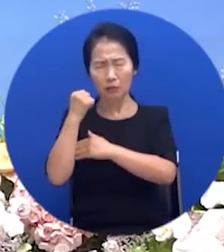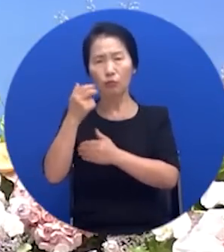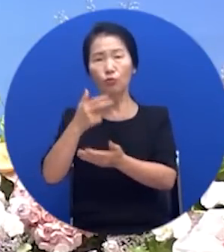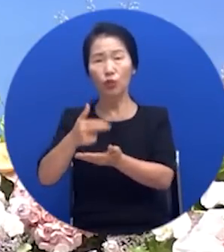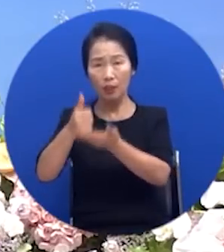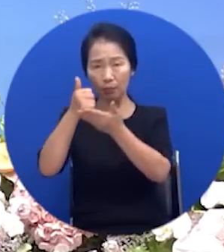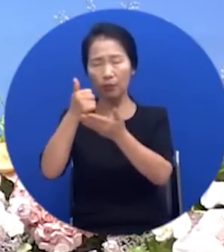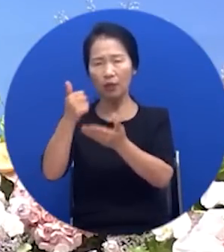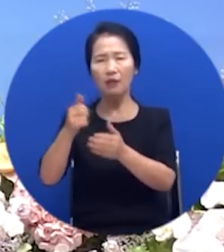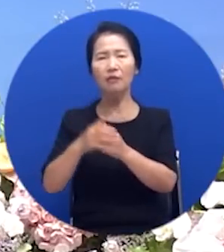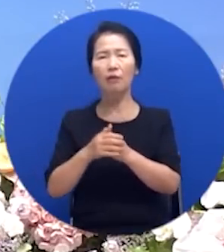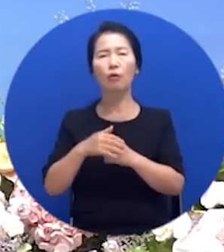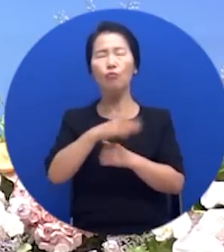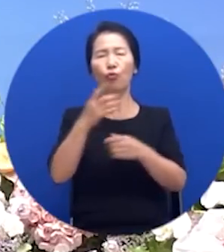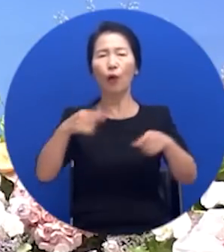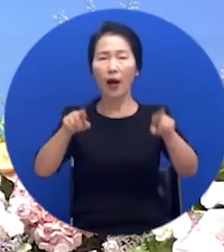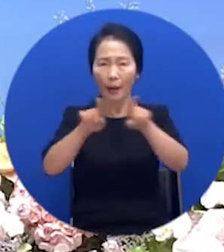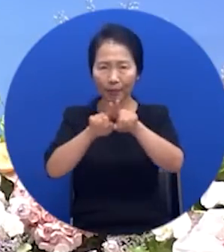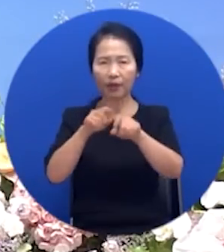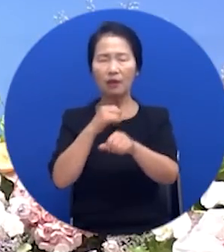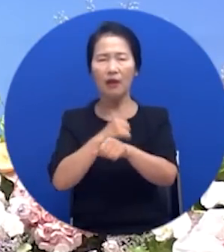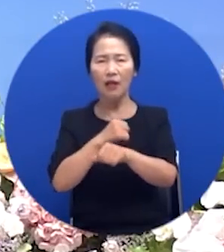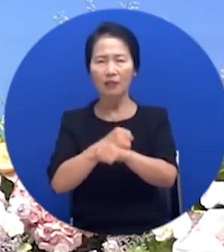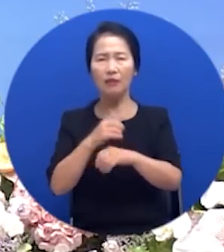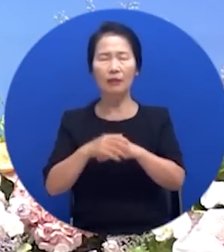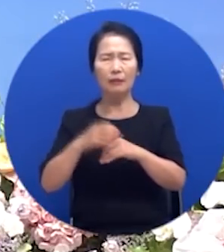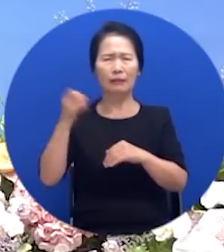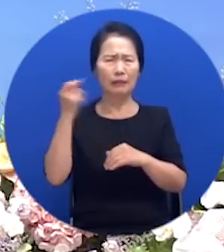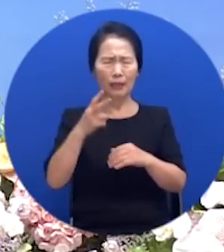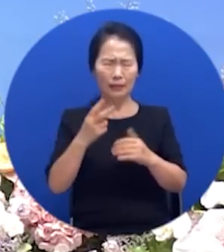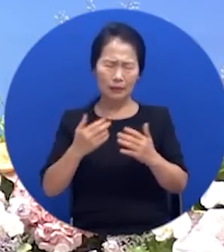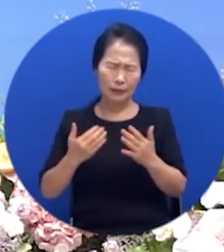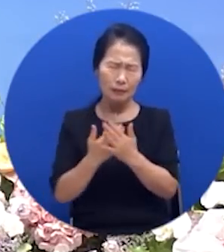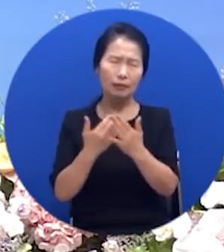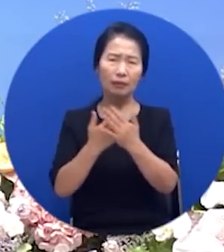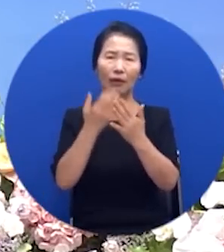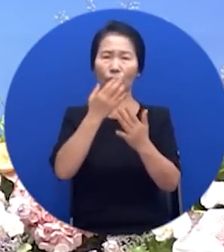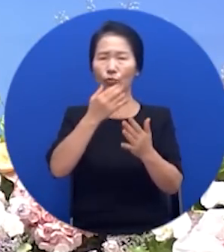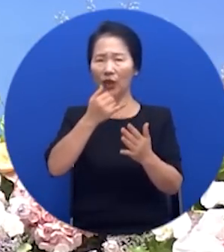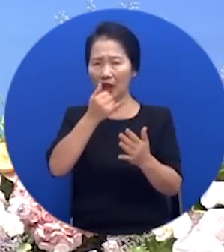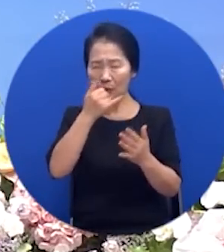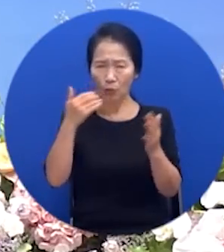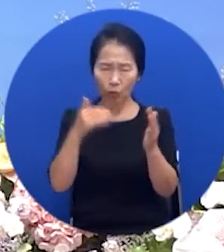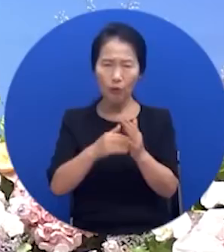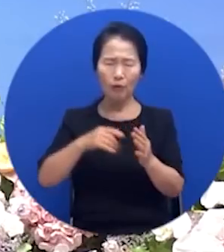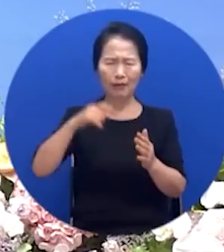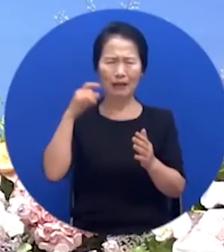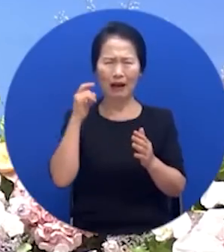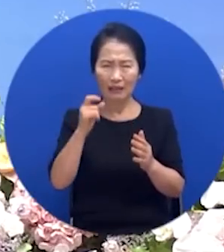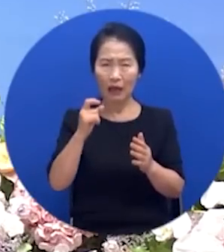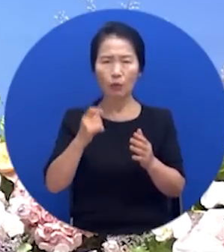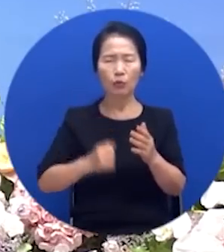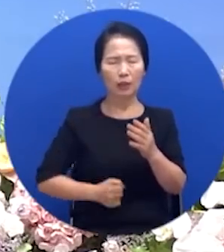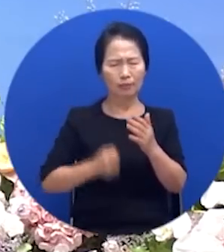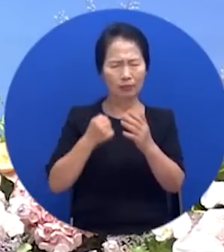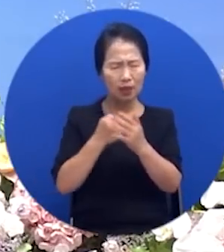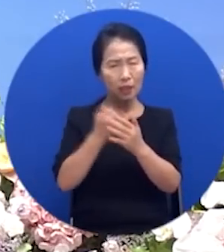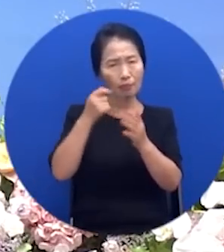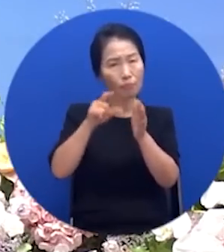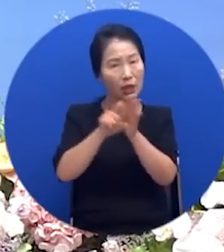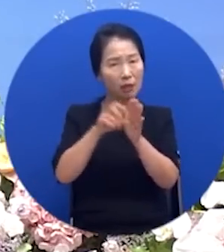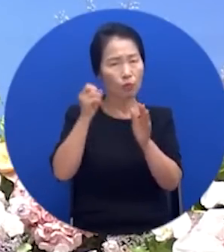함께하사 다시 한번 힘차게 도약할 수 있도록 강하고 담대한 믿음과 지혜를